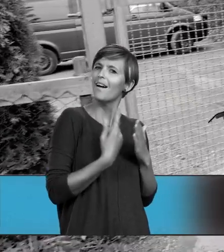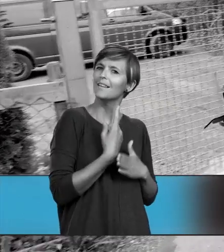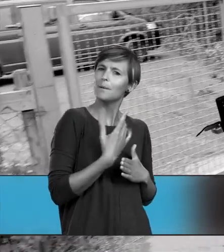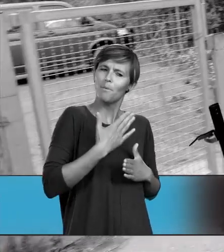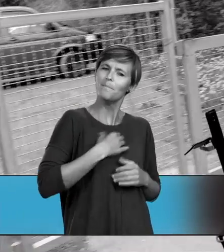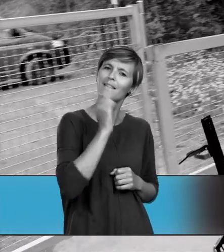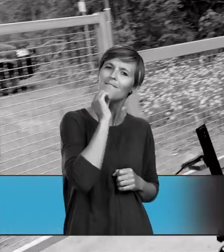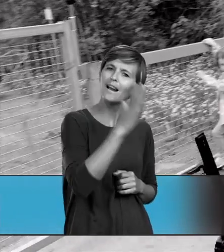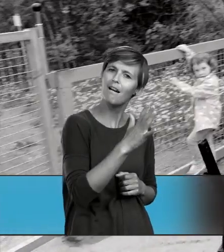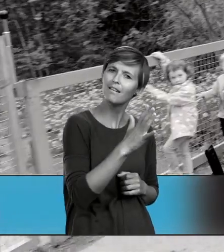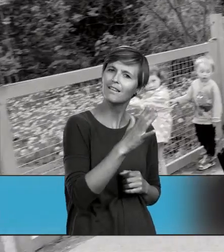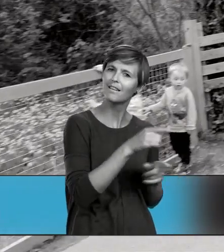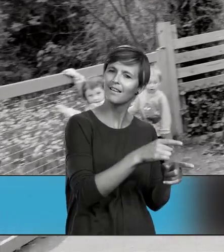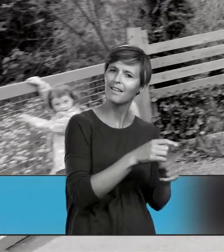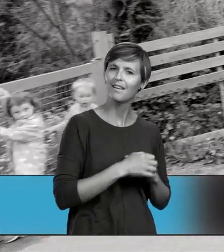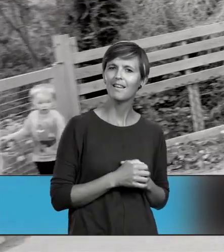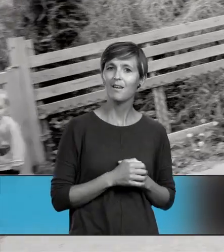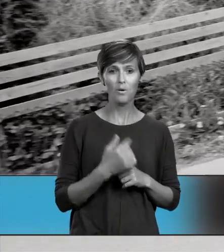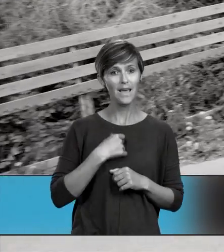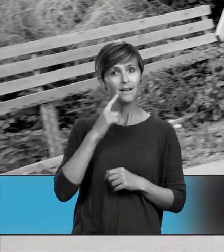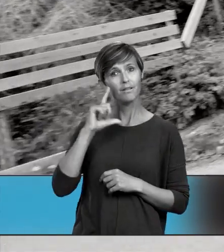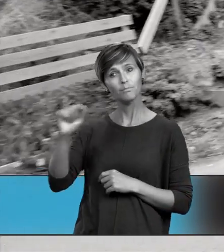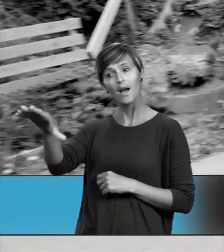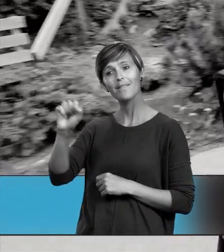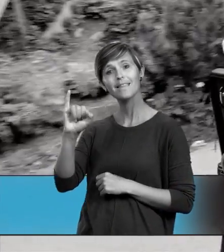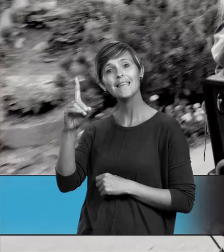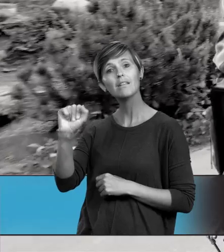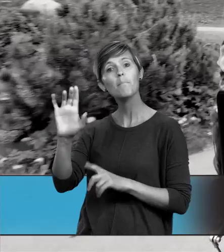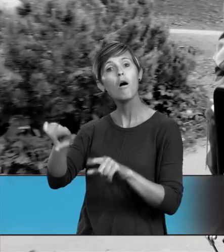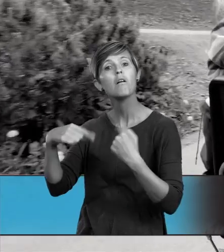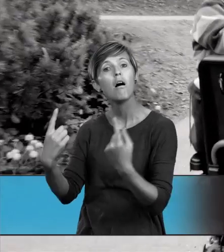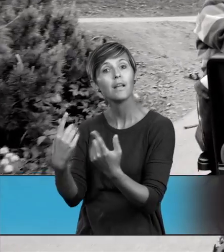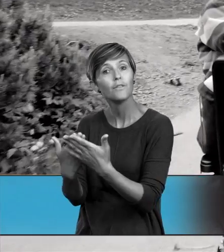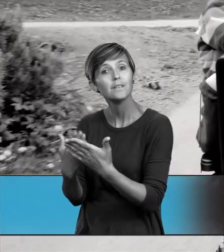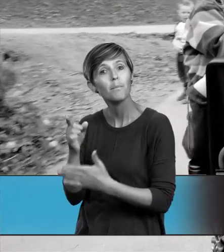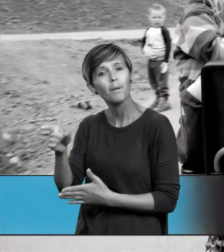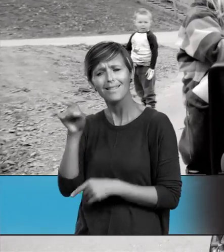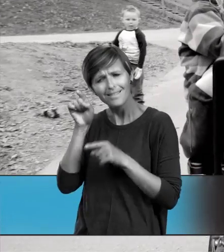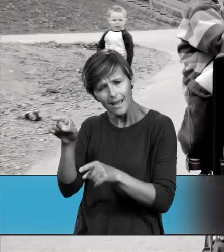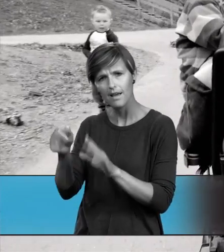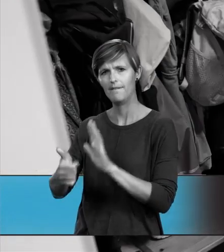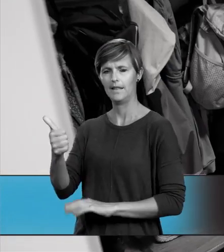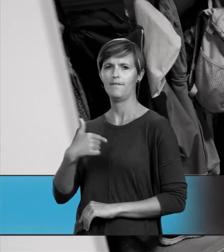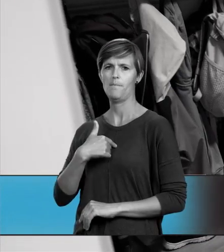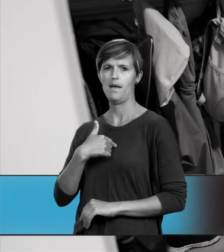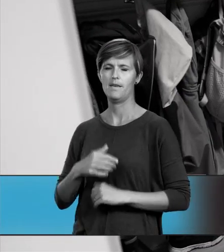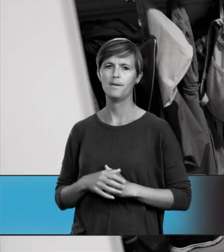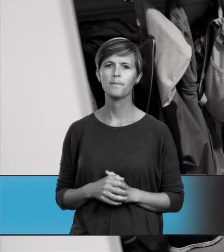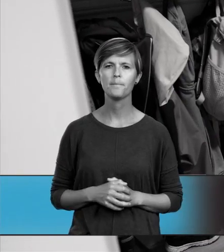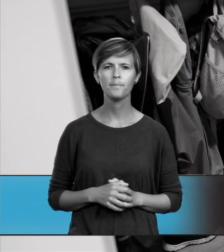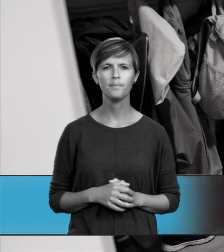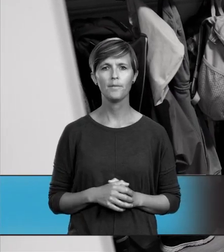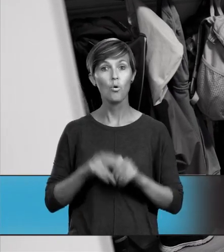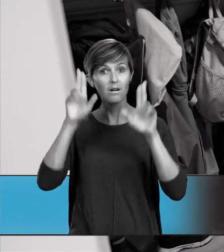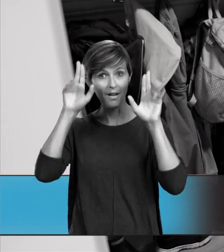min tilværelse, på min hverdag. Det at jeg kan fære og hente Ida i barnehagen, for eksempel. Det er viktig for